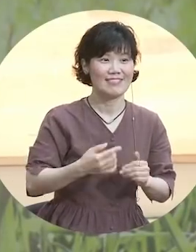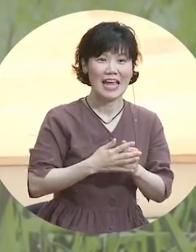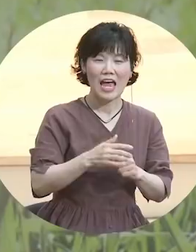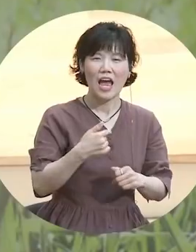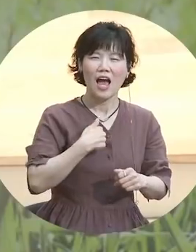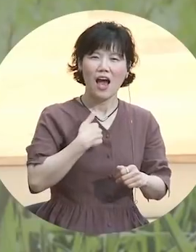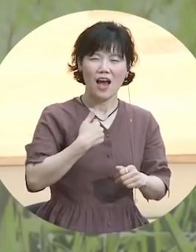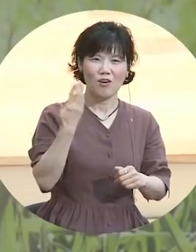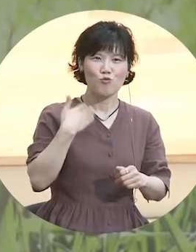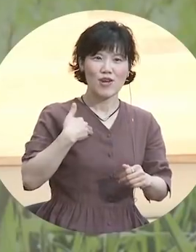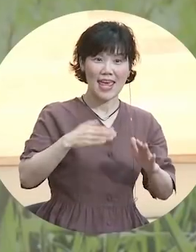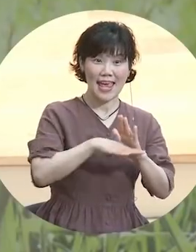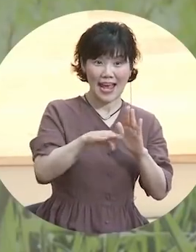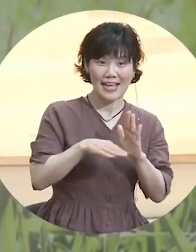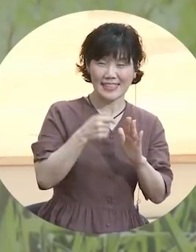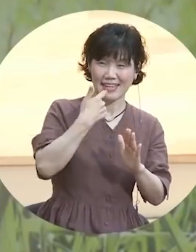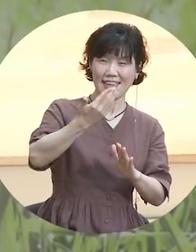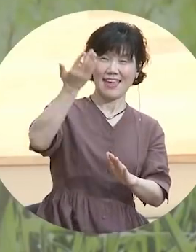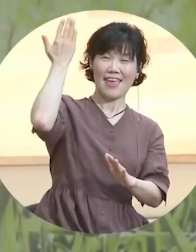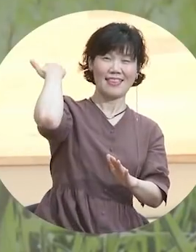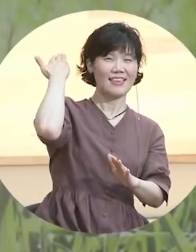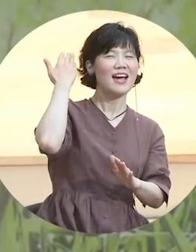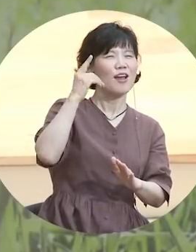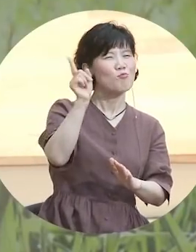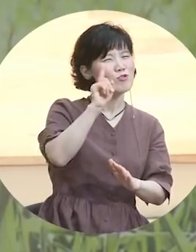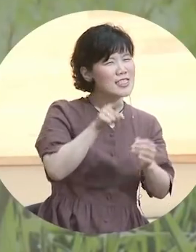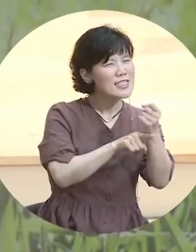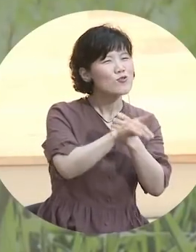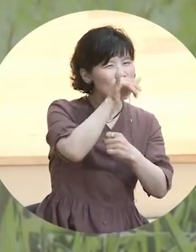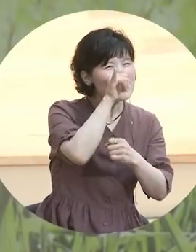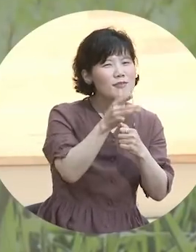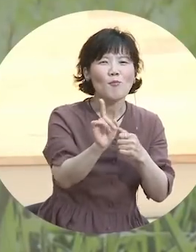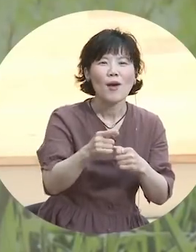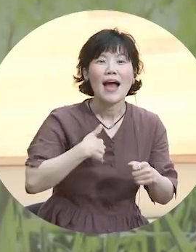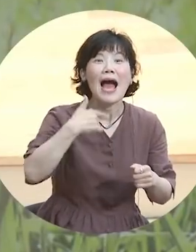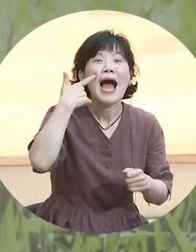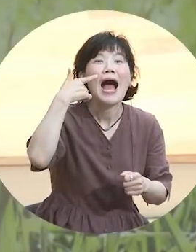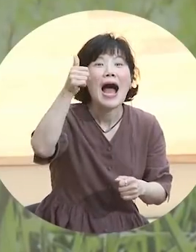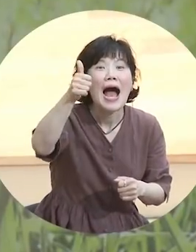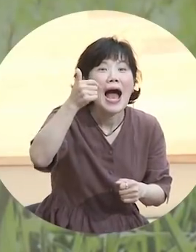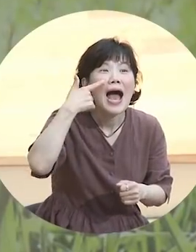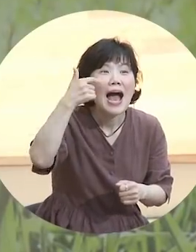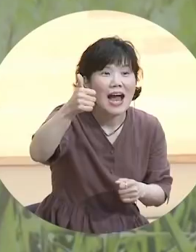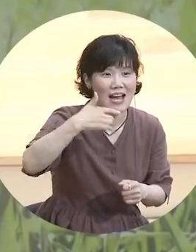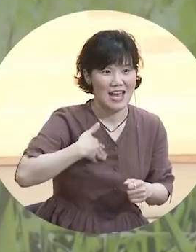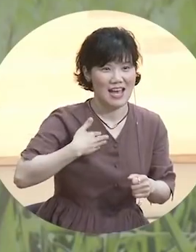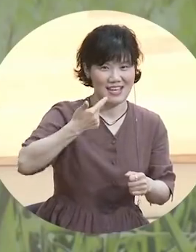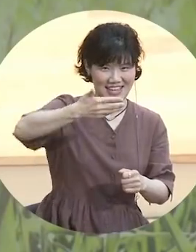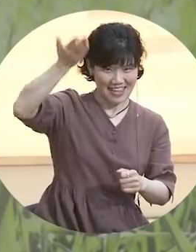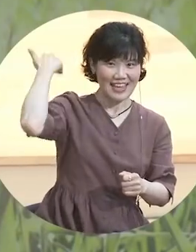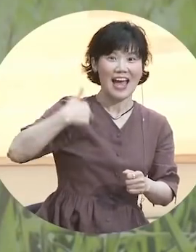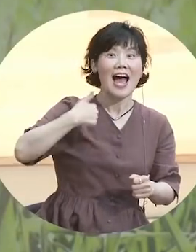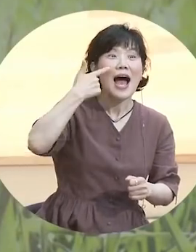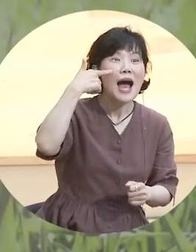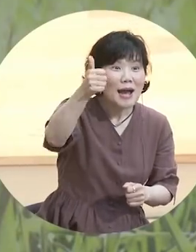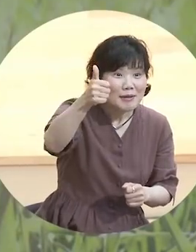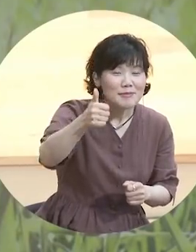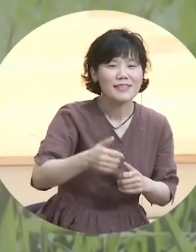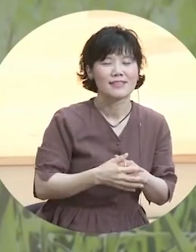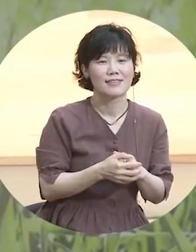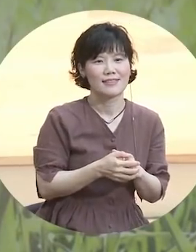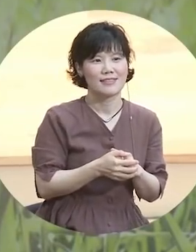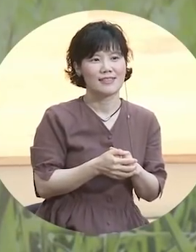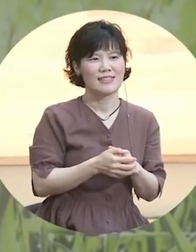여러 우리 집안이요 과거에 여러 가지 이유가 있어가지고 과거 한때는 제 아버님이요 과거 얘기입니다. 과거 제